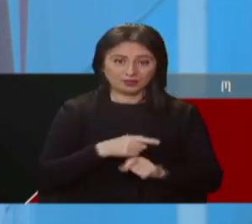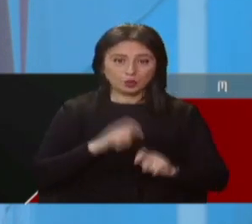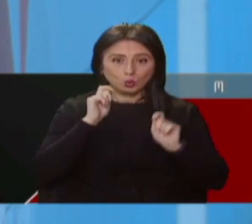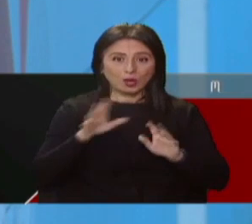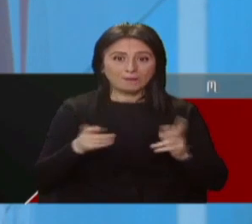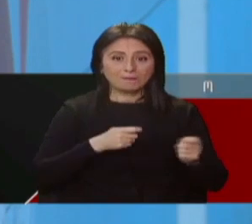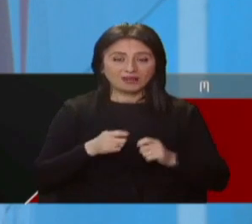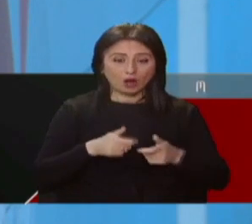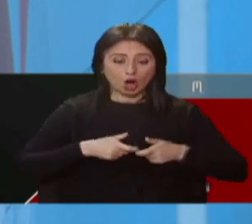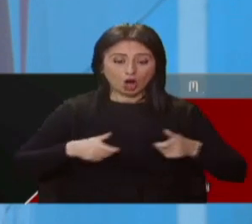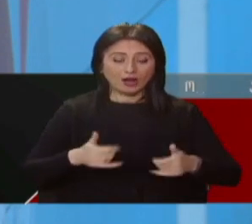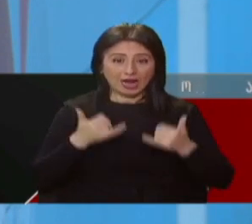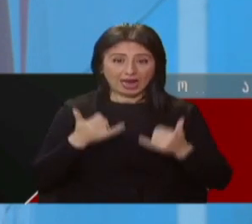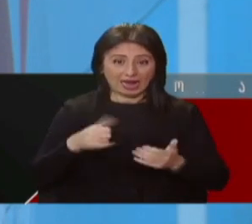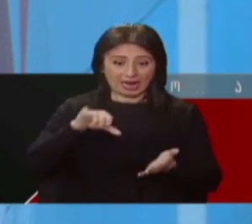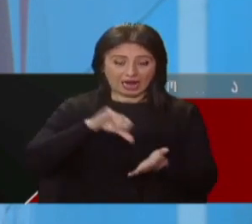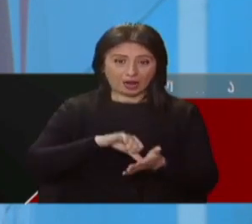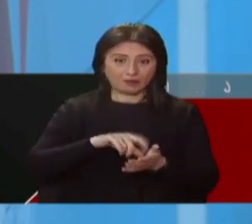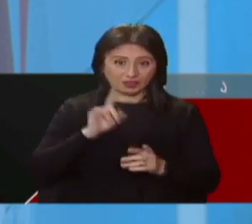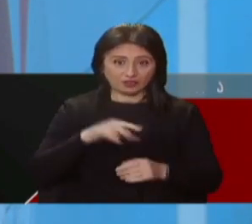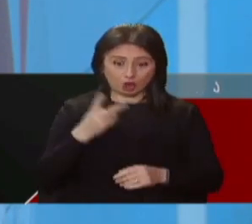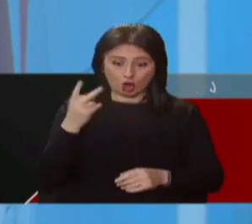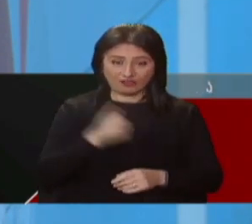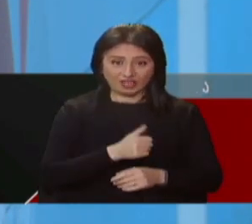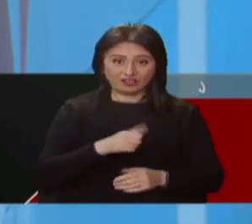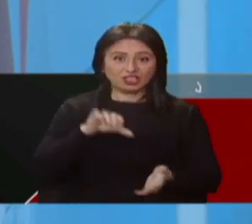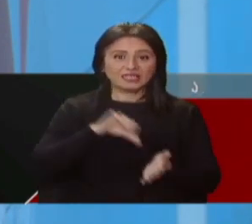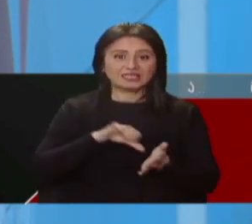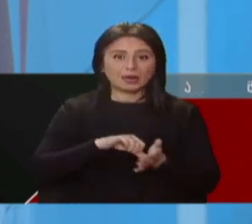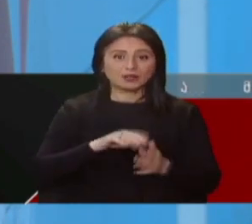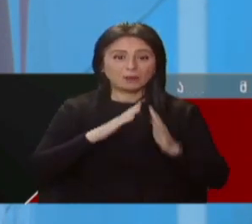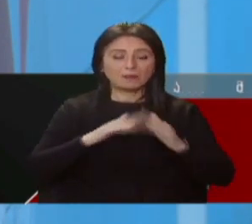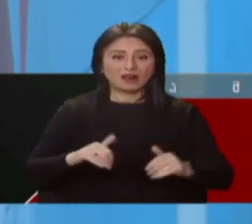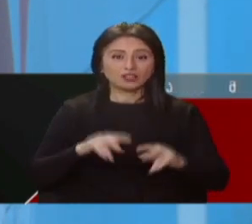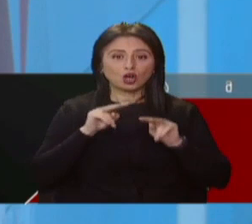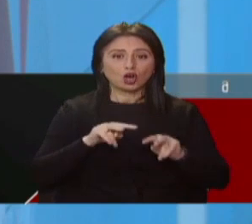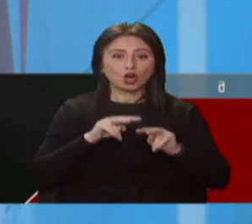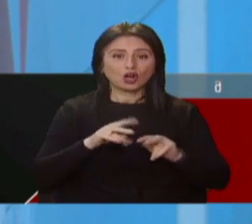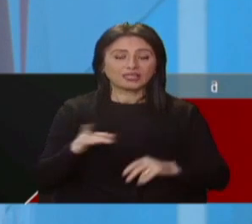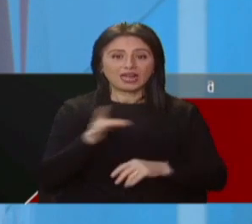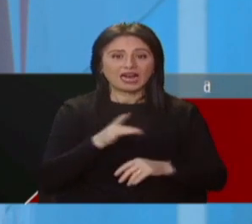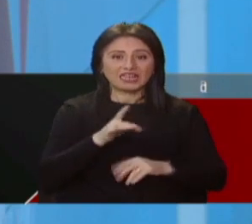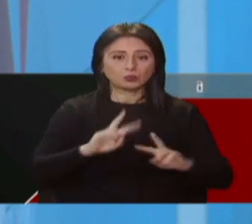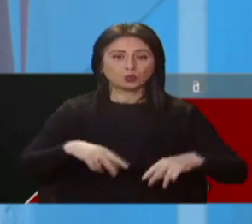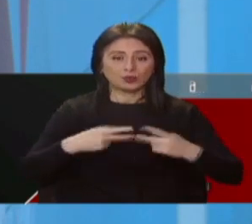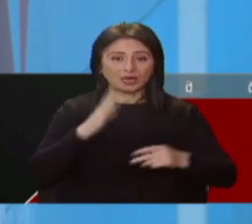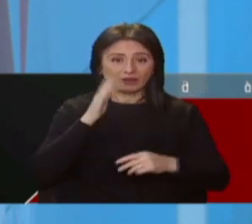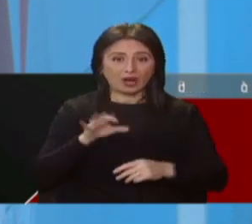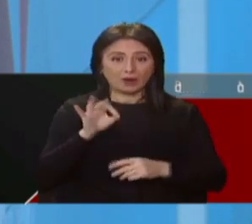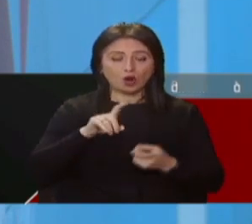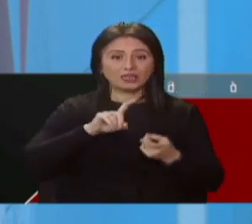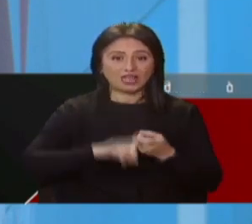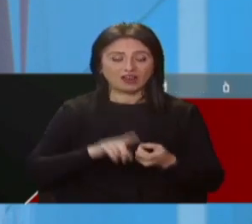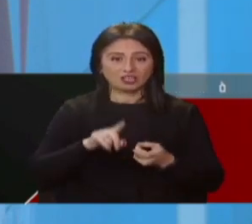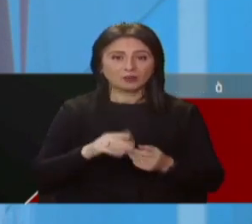უკრაინის პრეზიდენტი კონგრესში ახლა გამოვიდა. შეგახსენებთ, ორ კვირაში წარმომადგენლობით პალატაზე კონტროლს რესპუბლიკელები აიღებენ. ამასთან